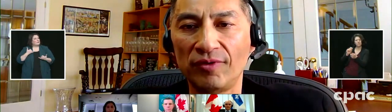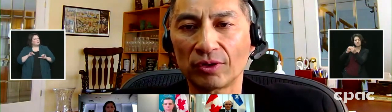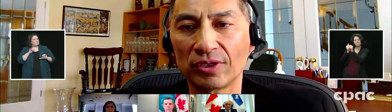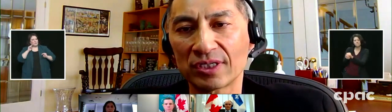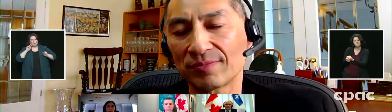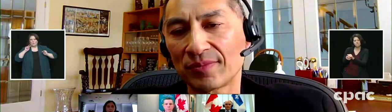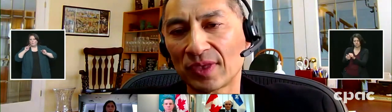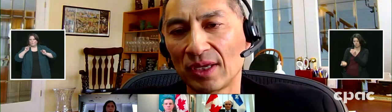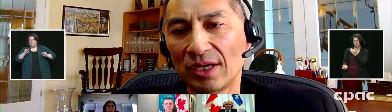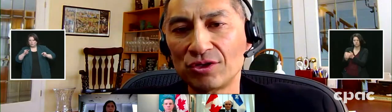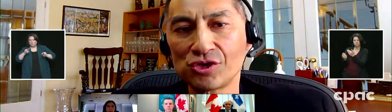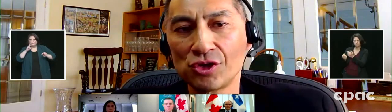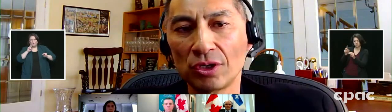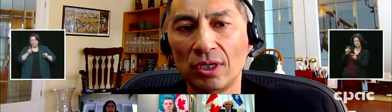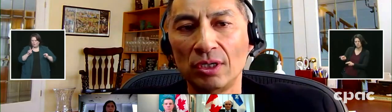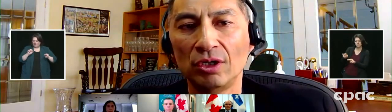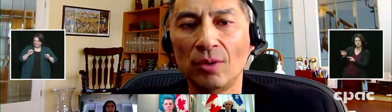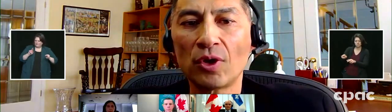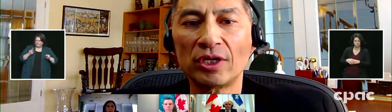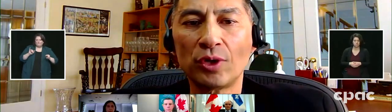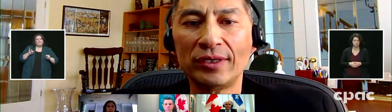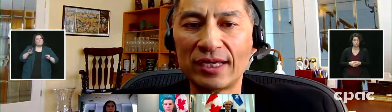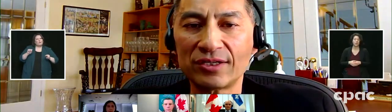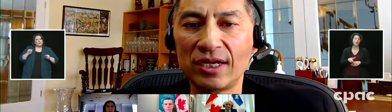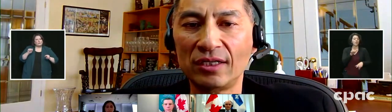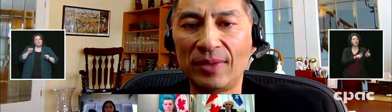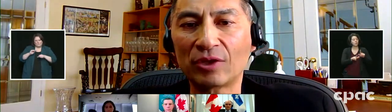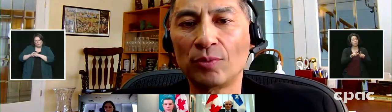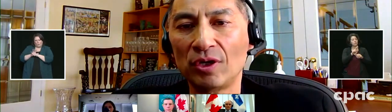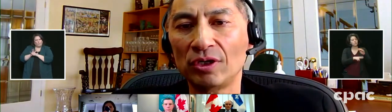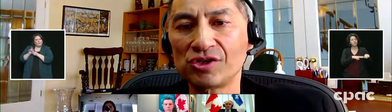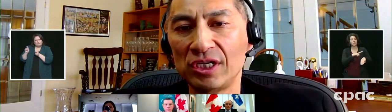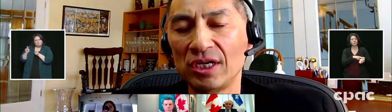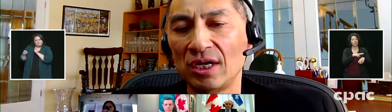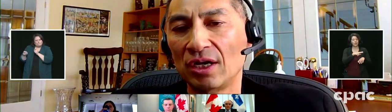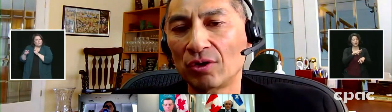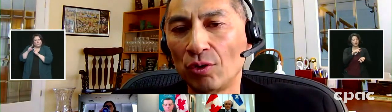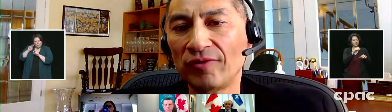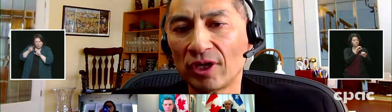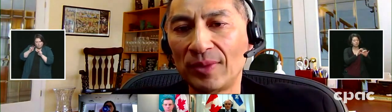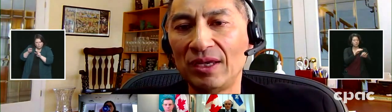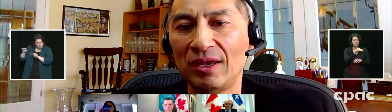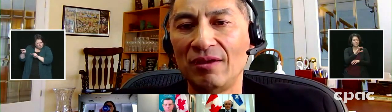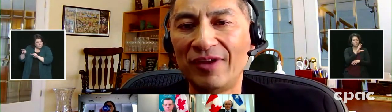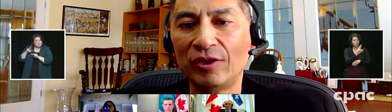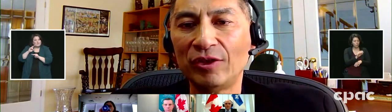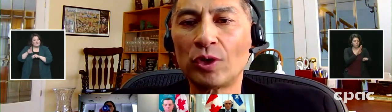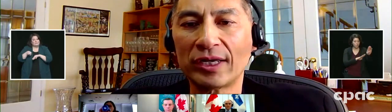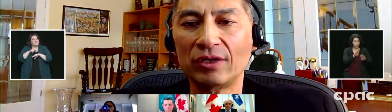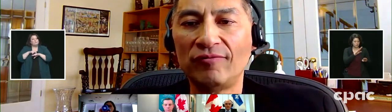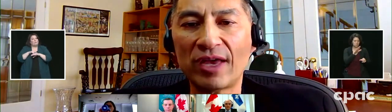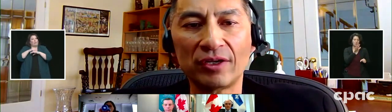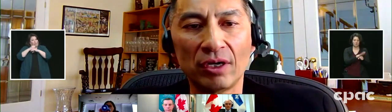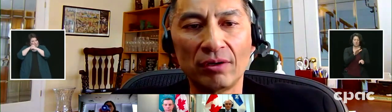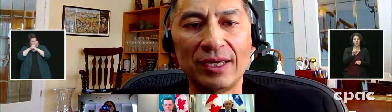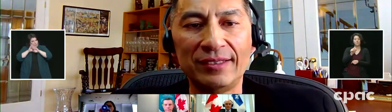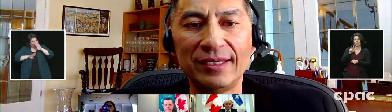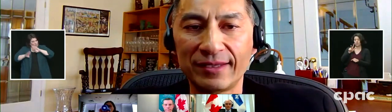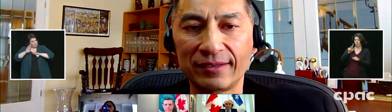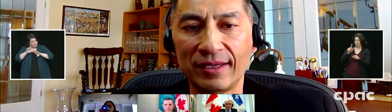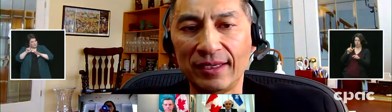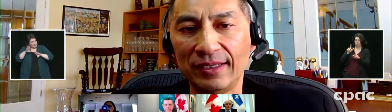préoccupants du virus. À ce jour, le Laboratoire national de microbiologie a confirmé 23 cas de